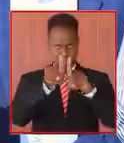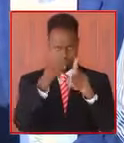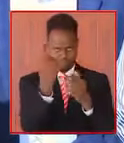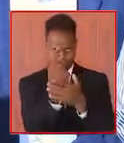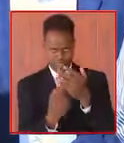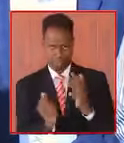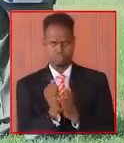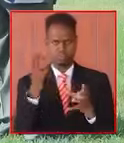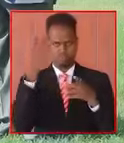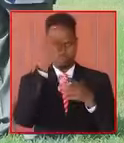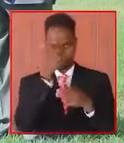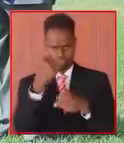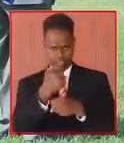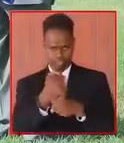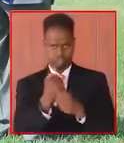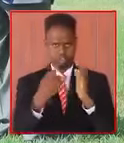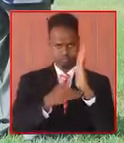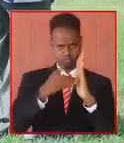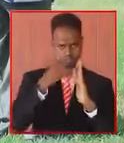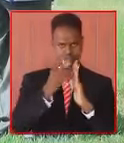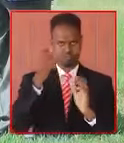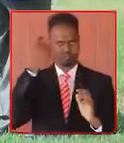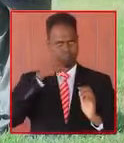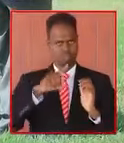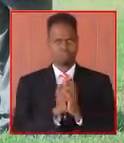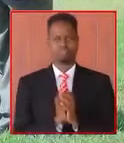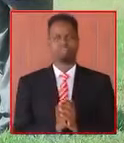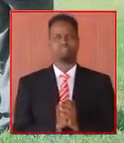saystaan qol waxa haysa oo